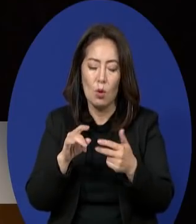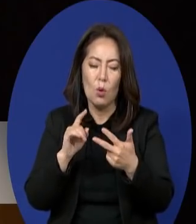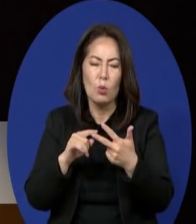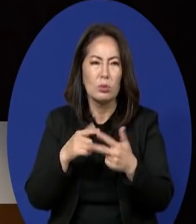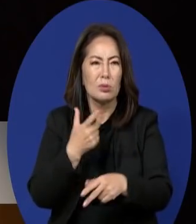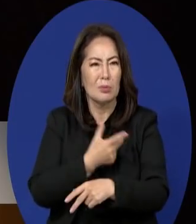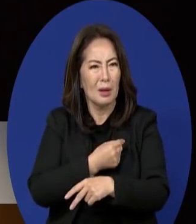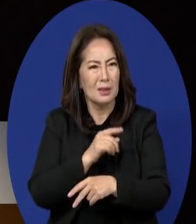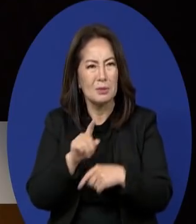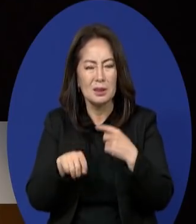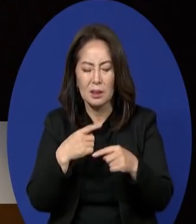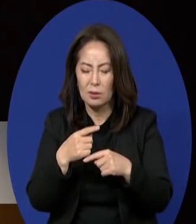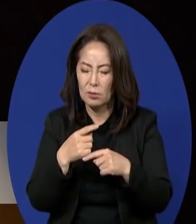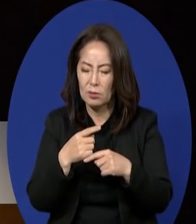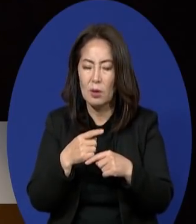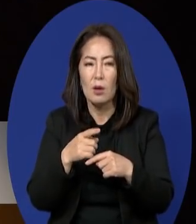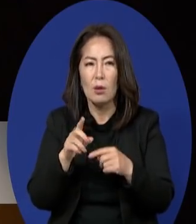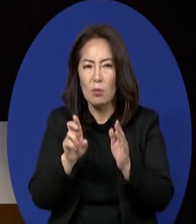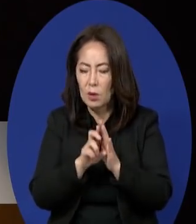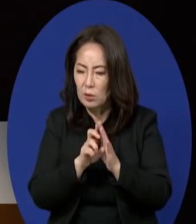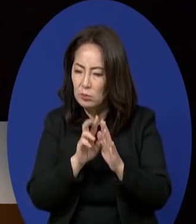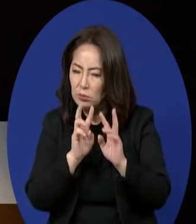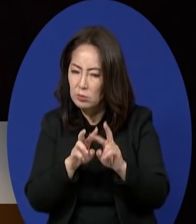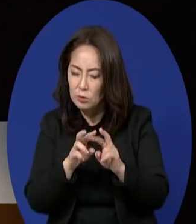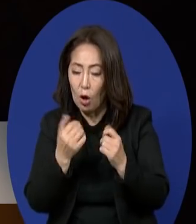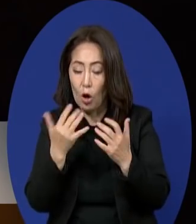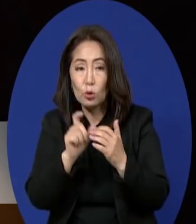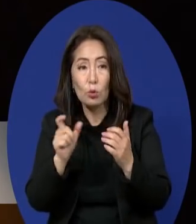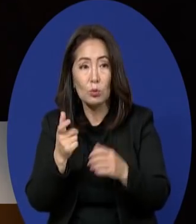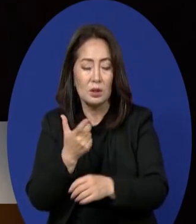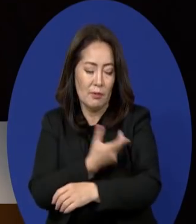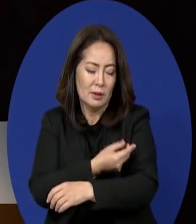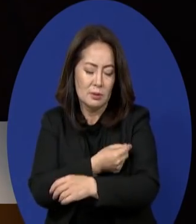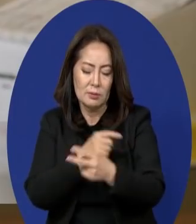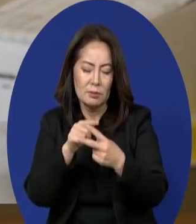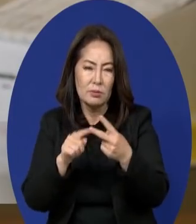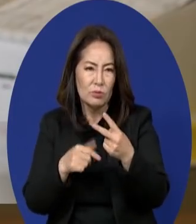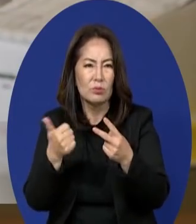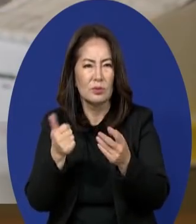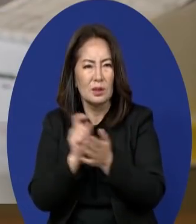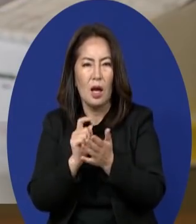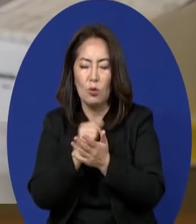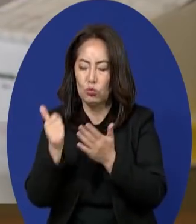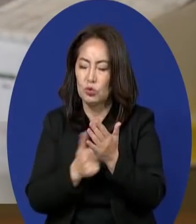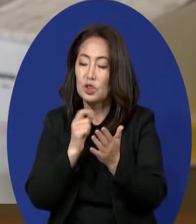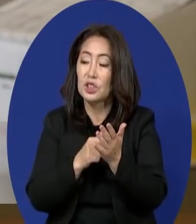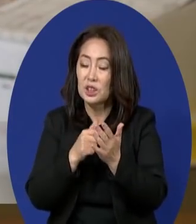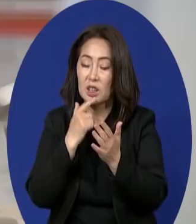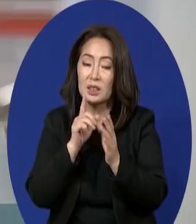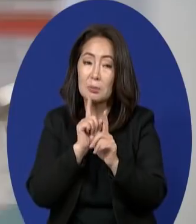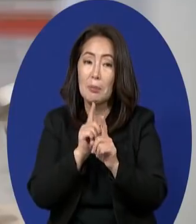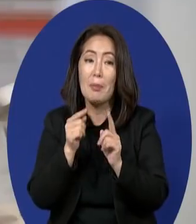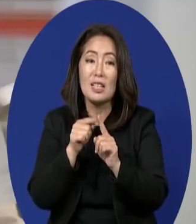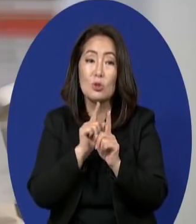гэхээсээ илүүтэйгээр болцооныхан хэрээр олон хүнийг коронавирусны бүрэн тунд буюу одоо 2 тунд хамруулах нь зүйтэй гэсэн байр суурь баримтлаж байсан